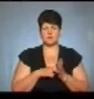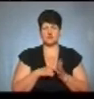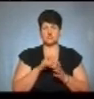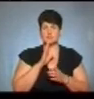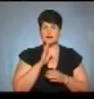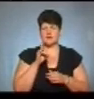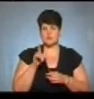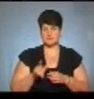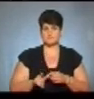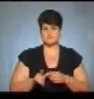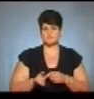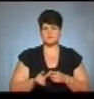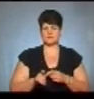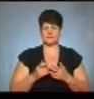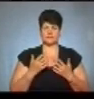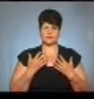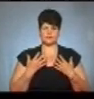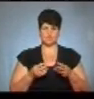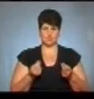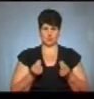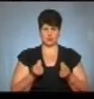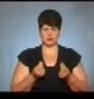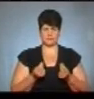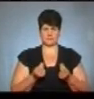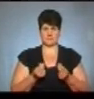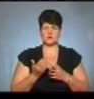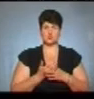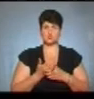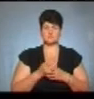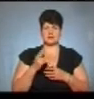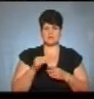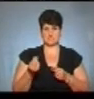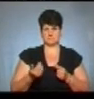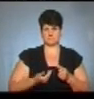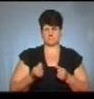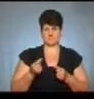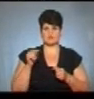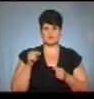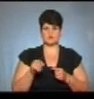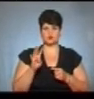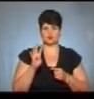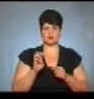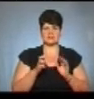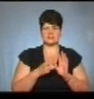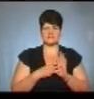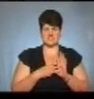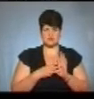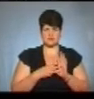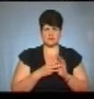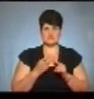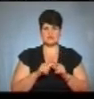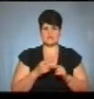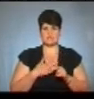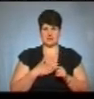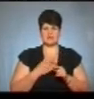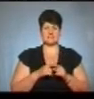поштарка, вже гроші, субсидію грошима. 1408. Це для мене